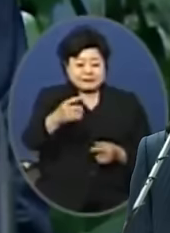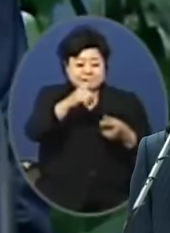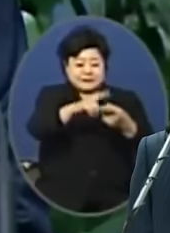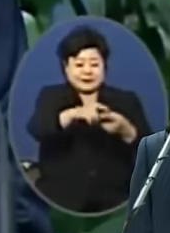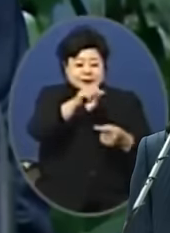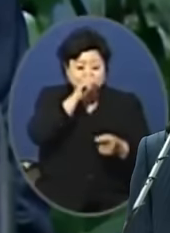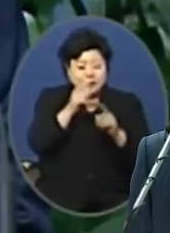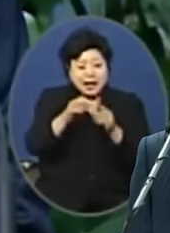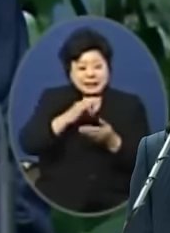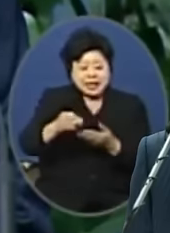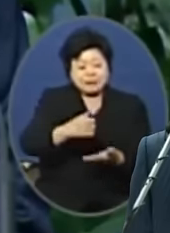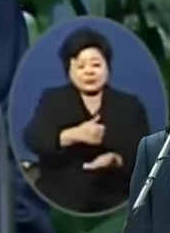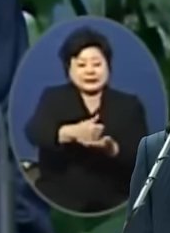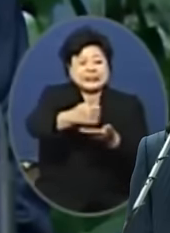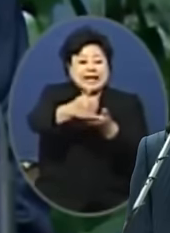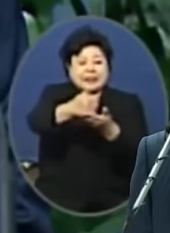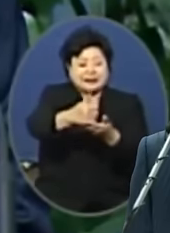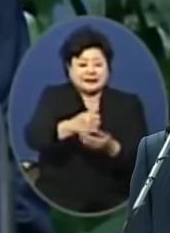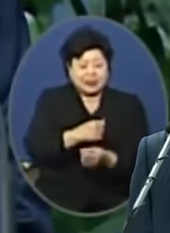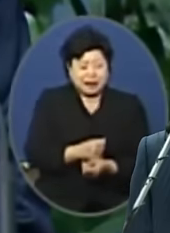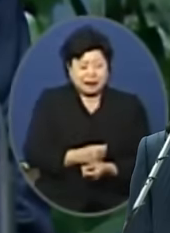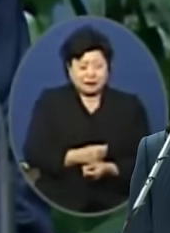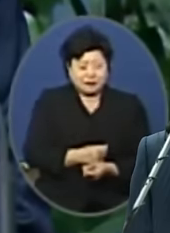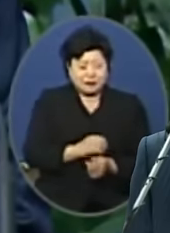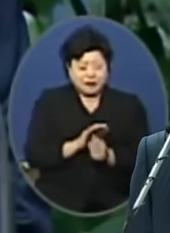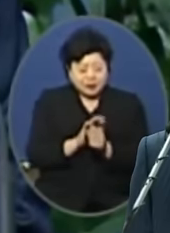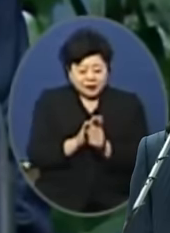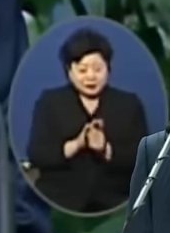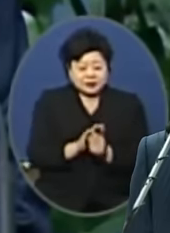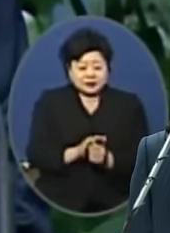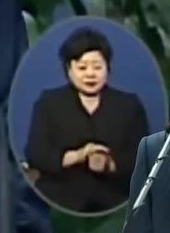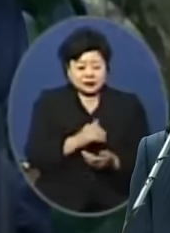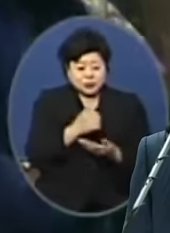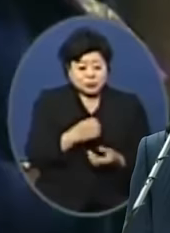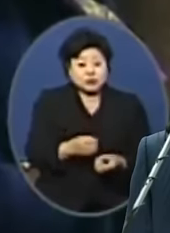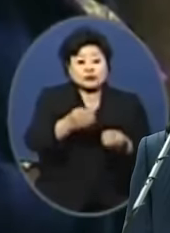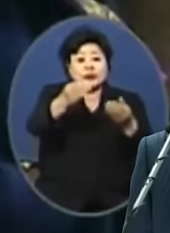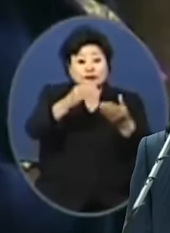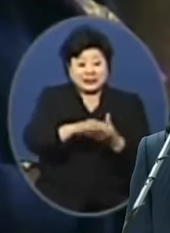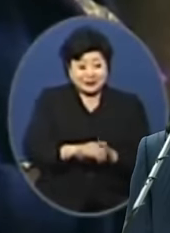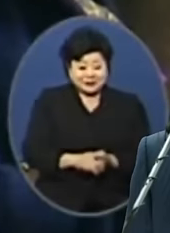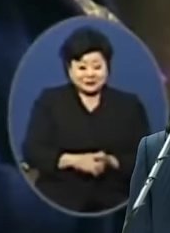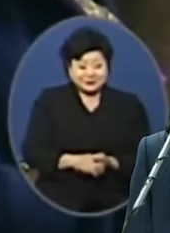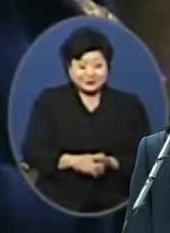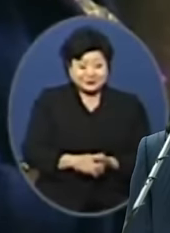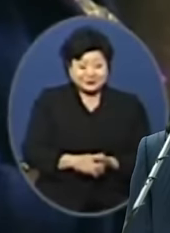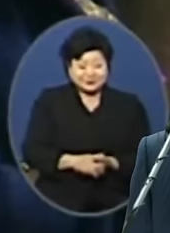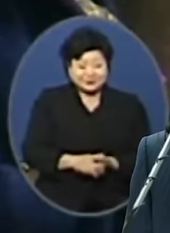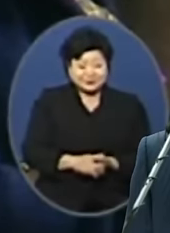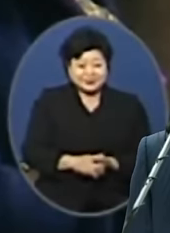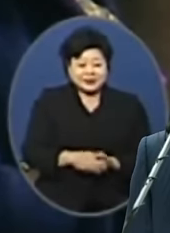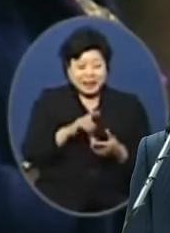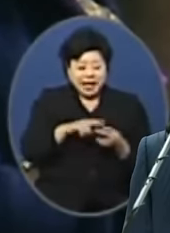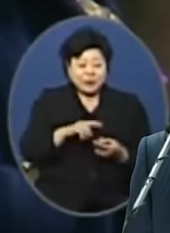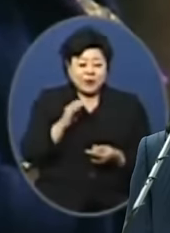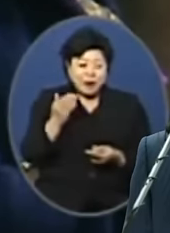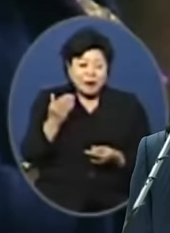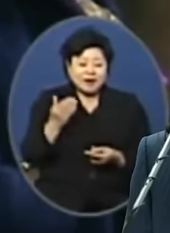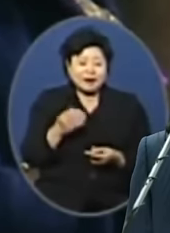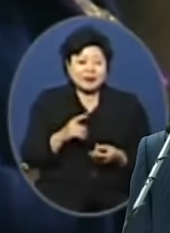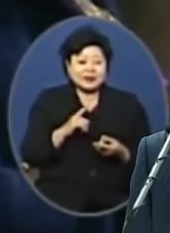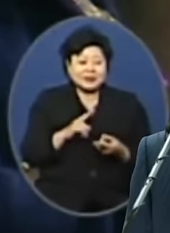좋은 말을 하고 칭찬을 해주고 격려를 해주는 여러분 되시기를 주의 이름으로 축원합니다. 그러면